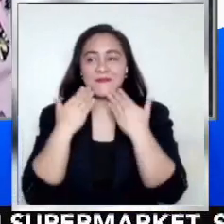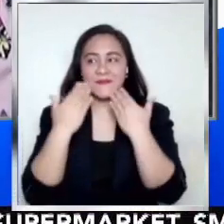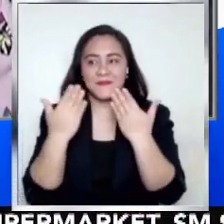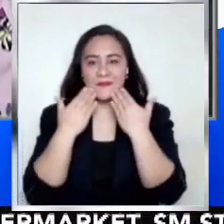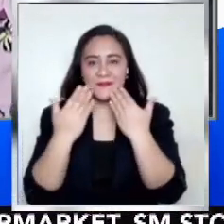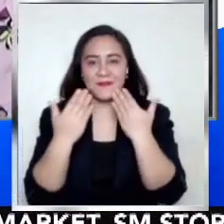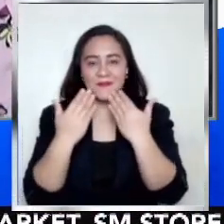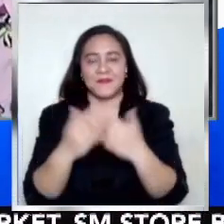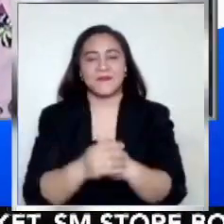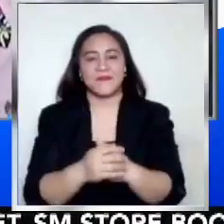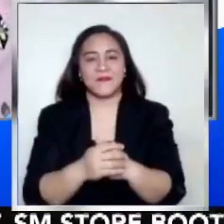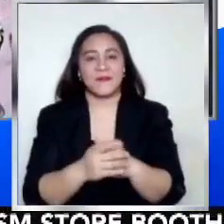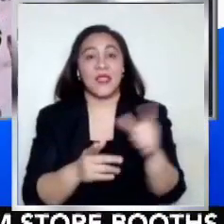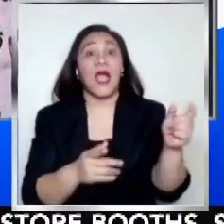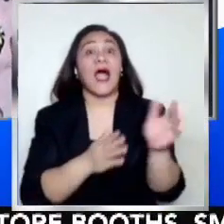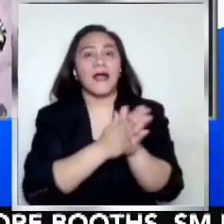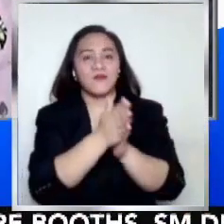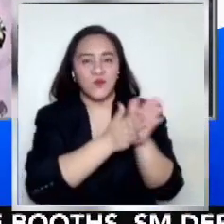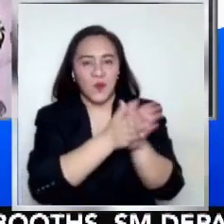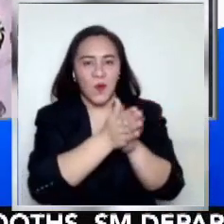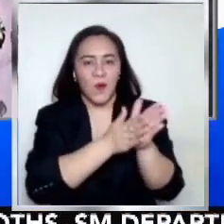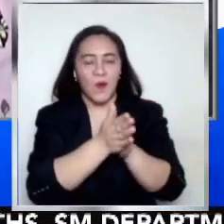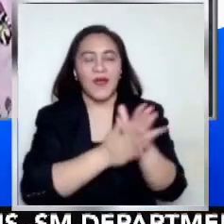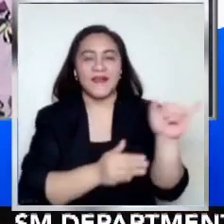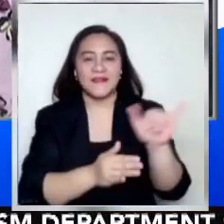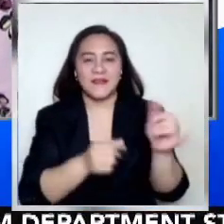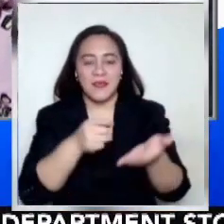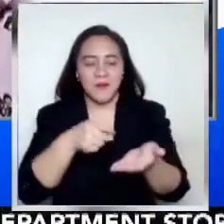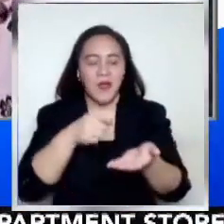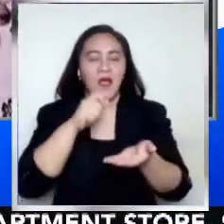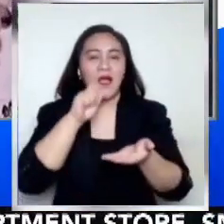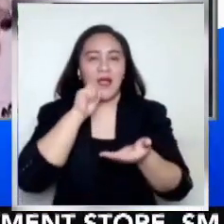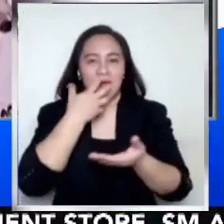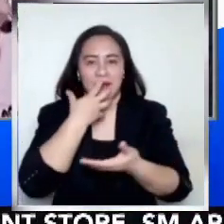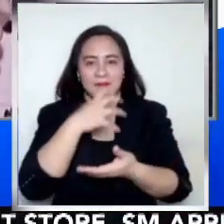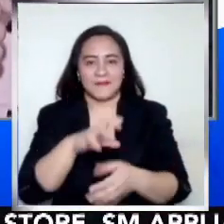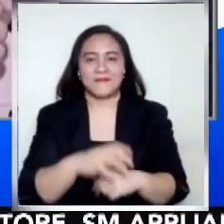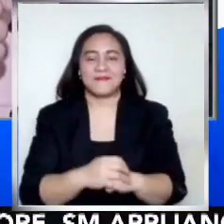Chocolate. Chocolate, pwede rin. Oo, chocolate. Salamat, ha, Maris?